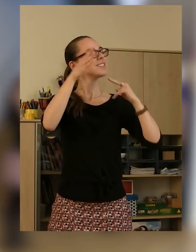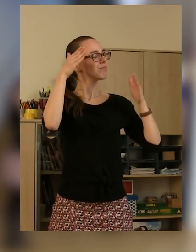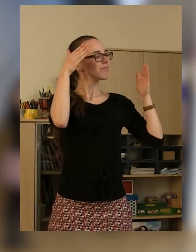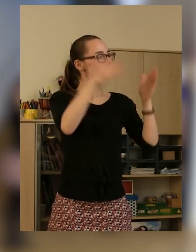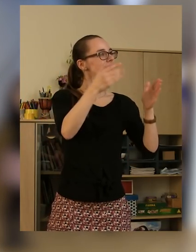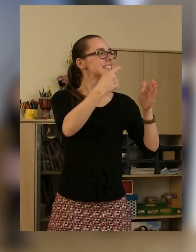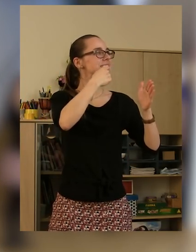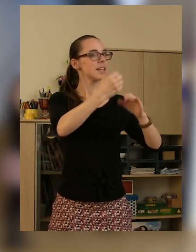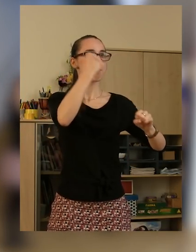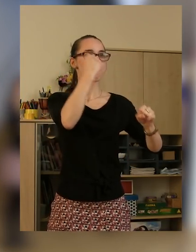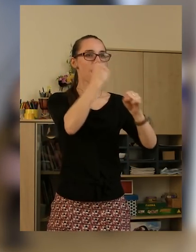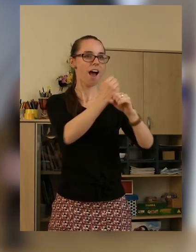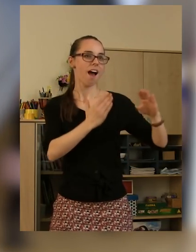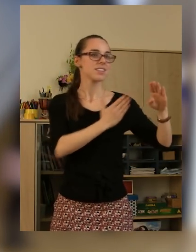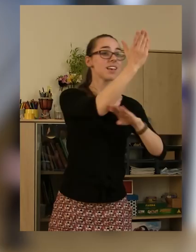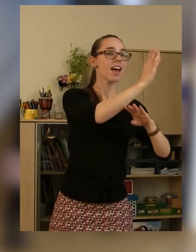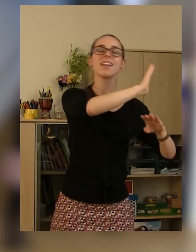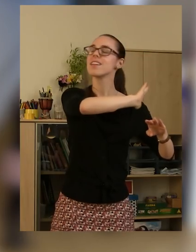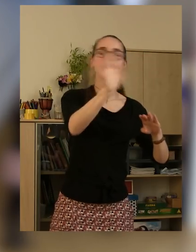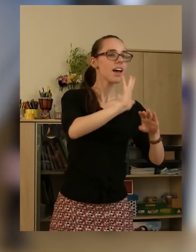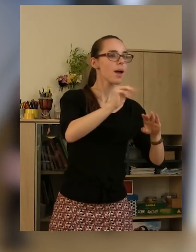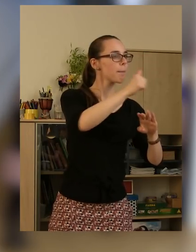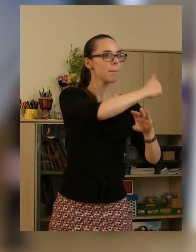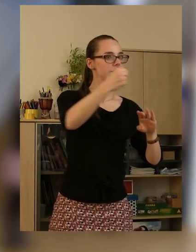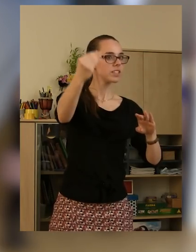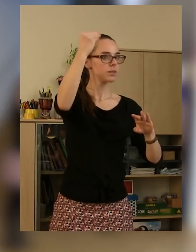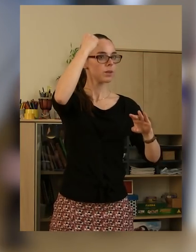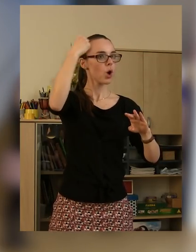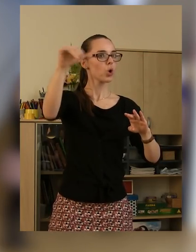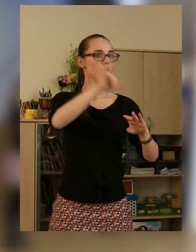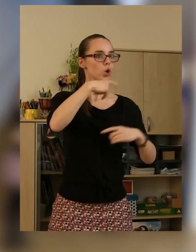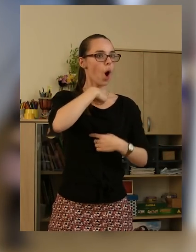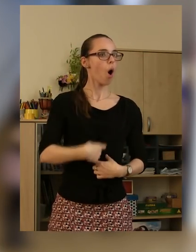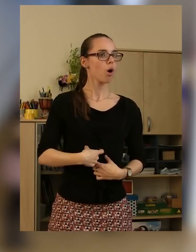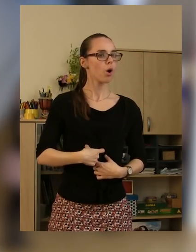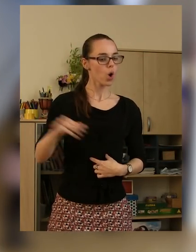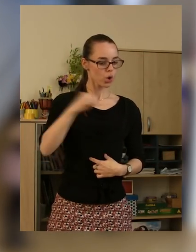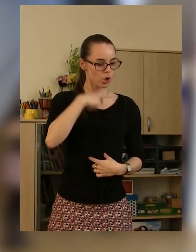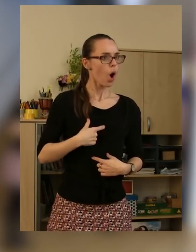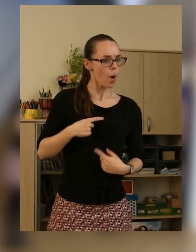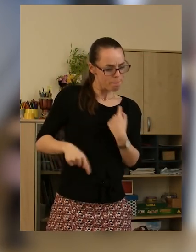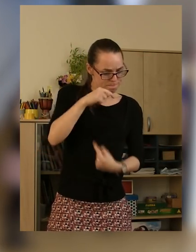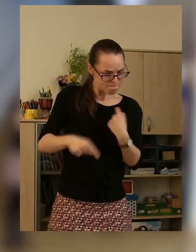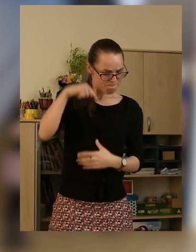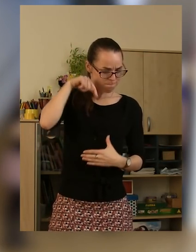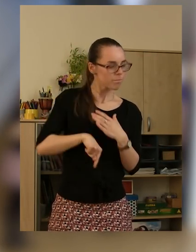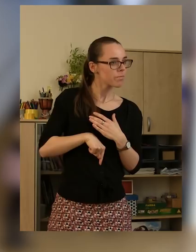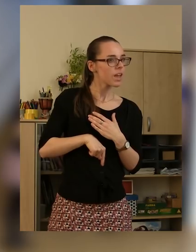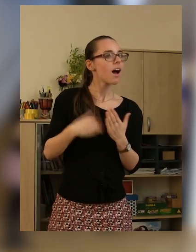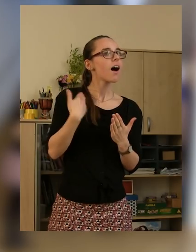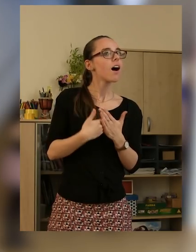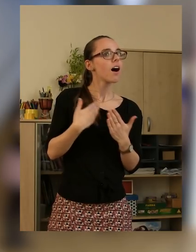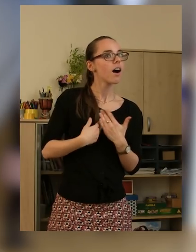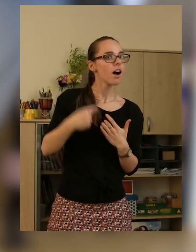zaměření. Jestliže sám sebe hluboce podceňuji, pak můj sen mě bude stavět na velmi